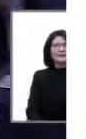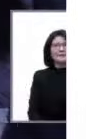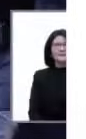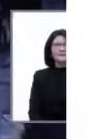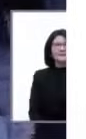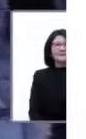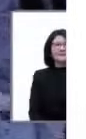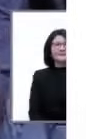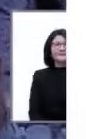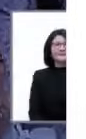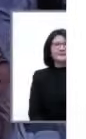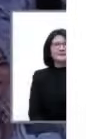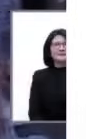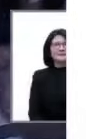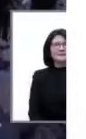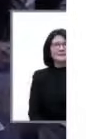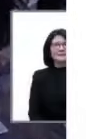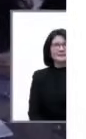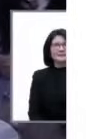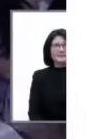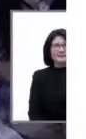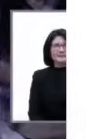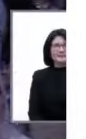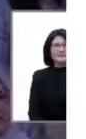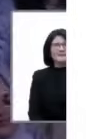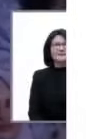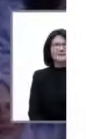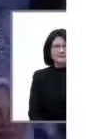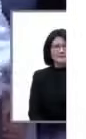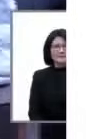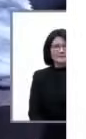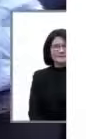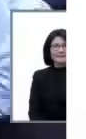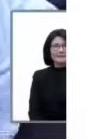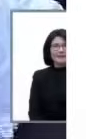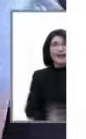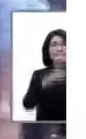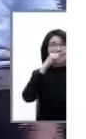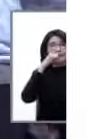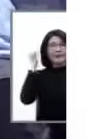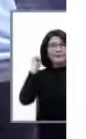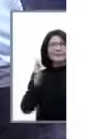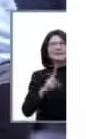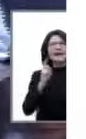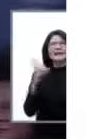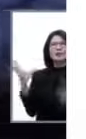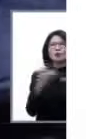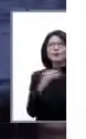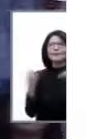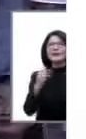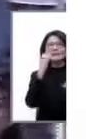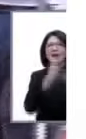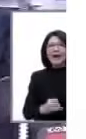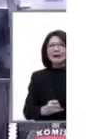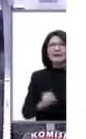Z ya generasi milenial generasi di atas itu juga punya standar yang beda-beda ya kalau misalnya etika misalnya mungkin bisa